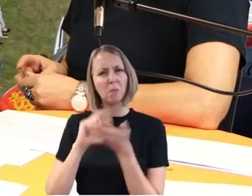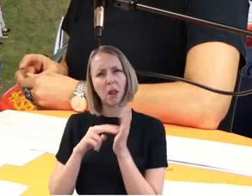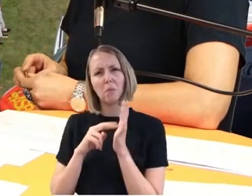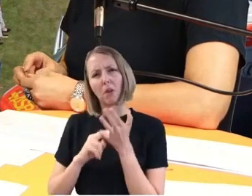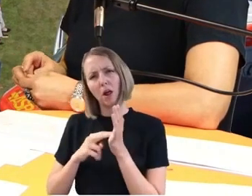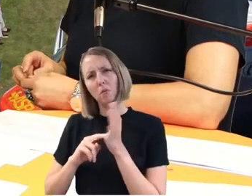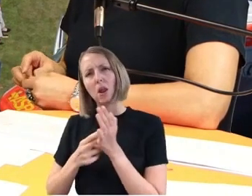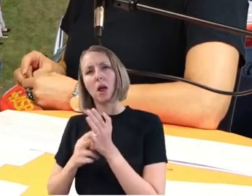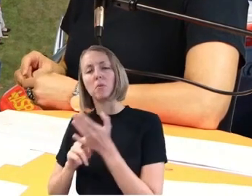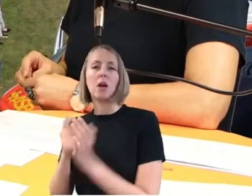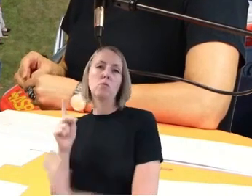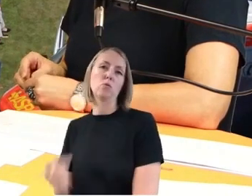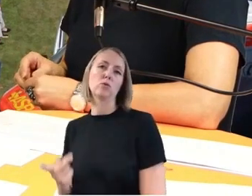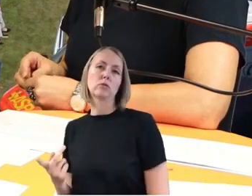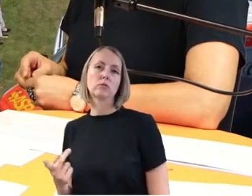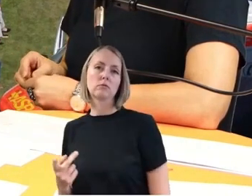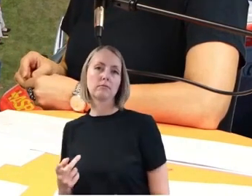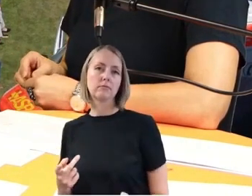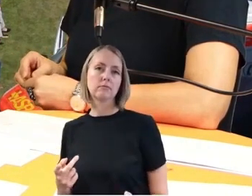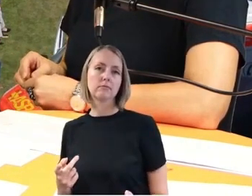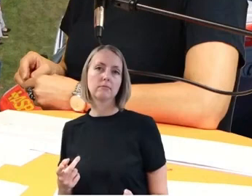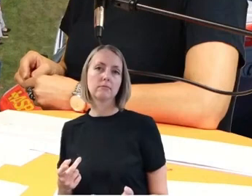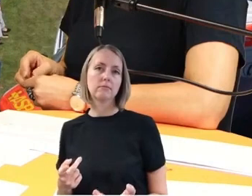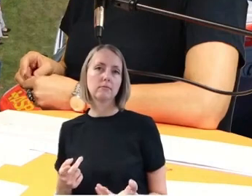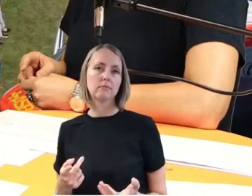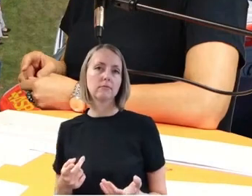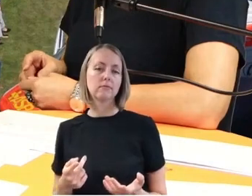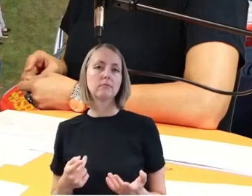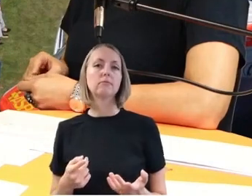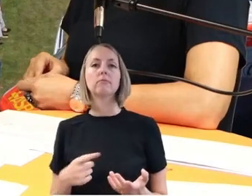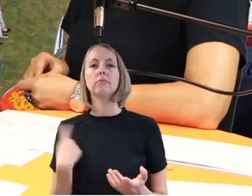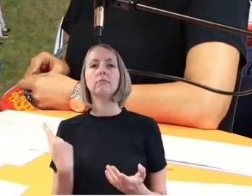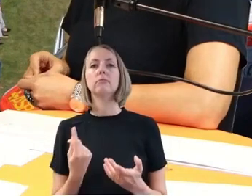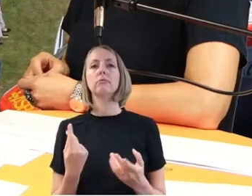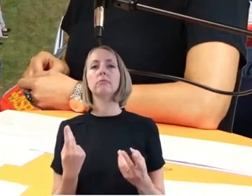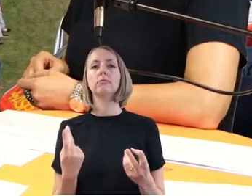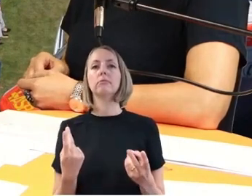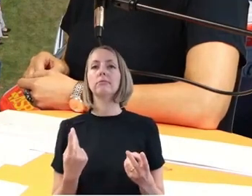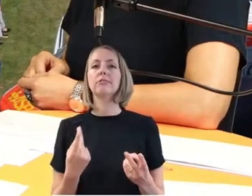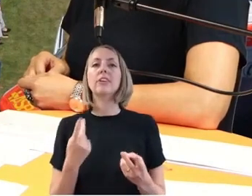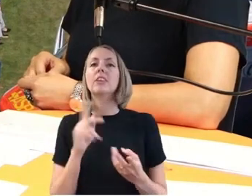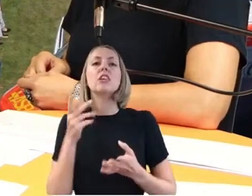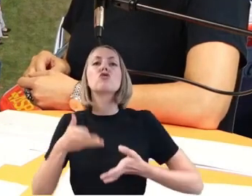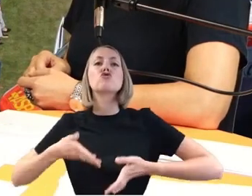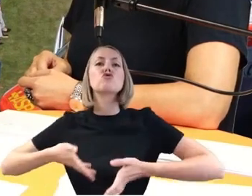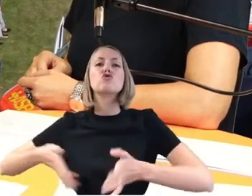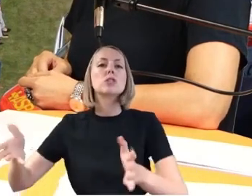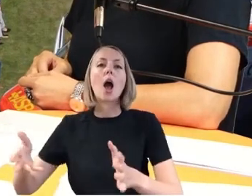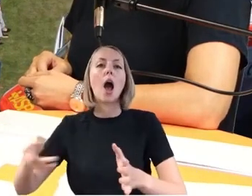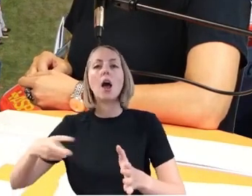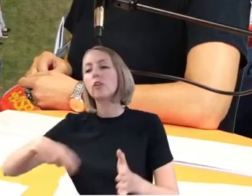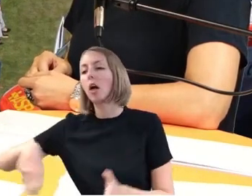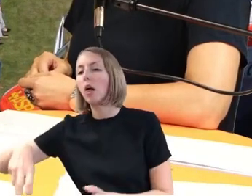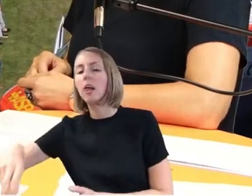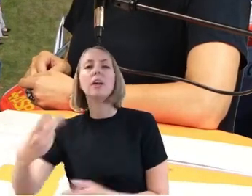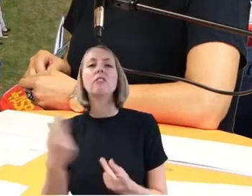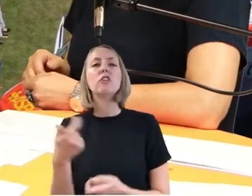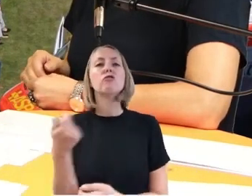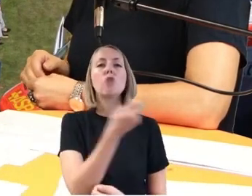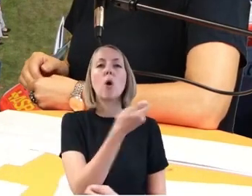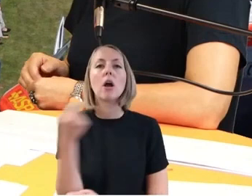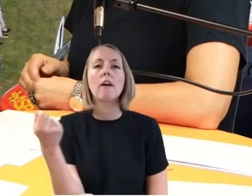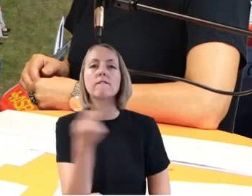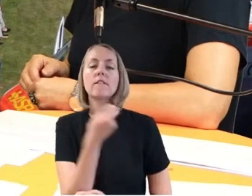auf der straße eben nicht statt wie eine operative übung oder wo man dass man vorher wären gerade